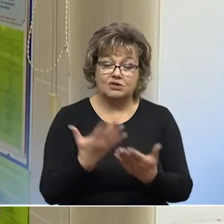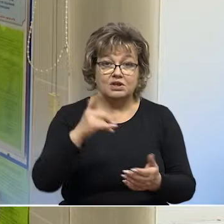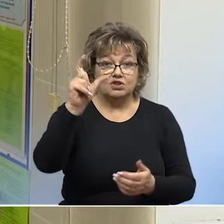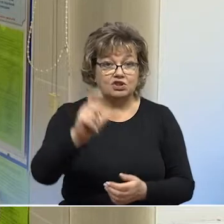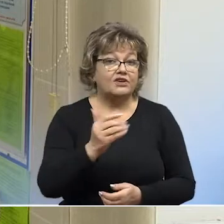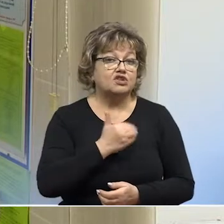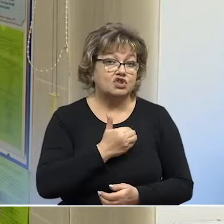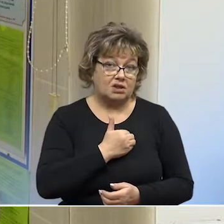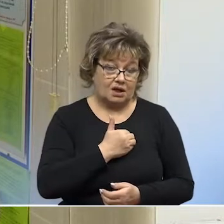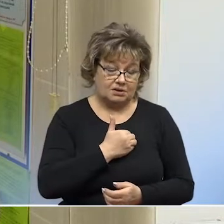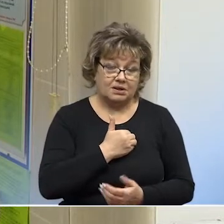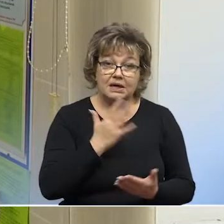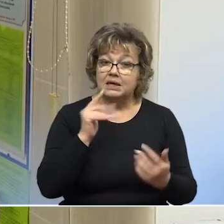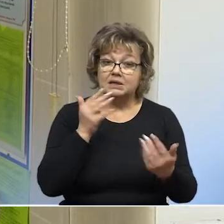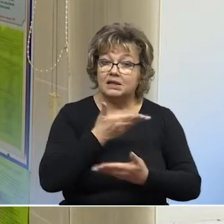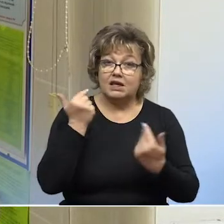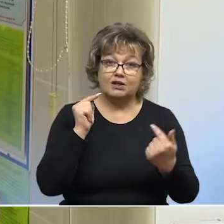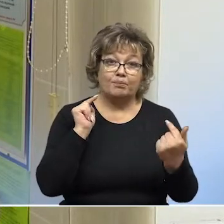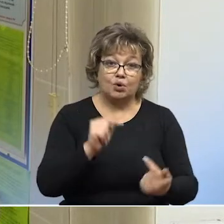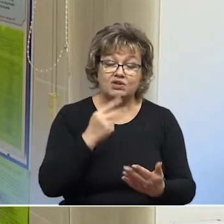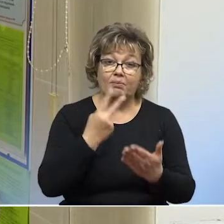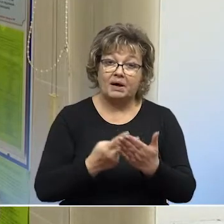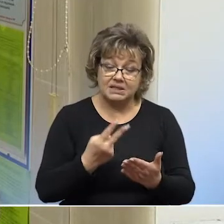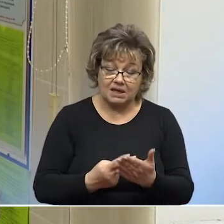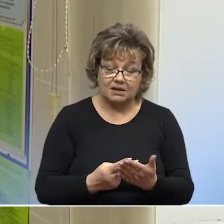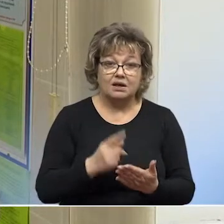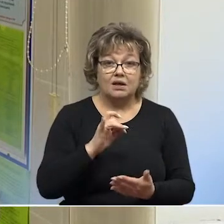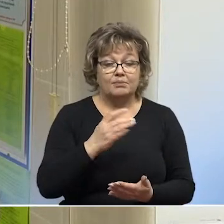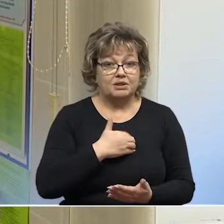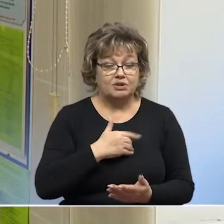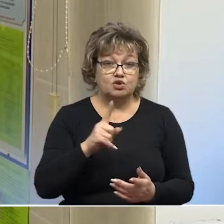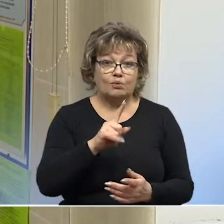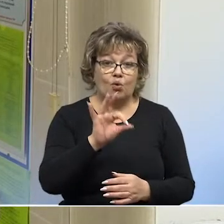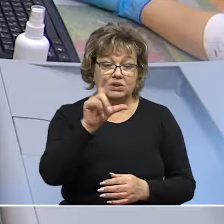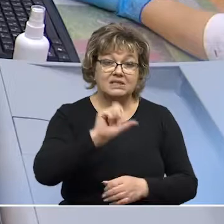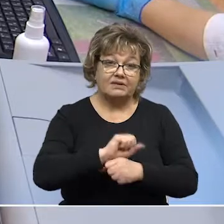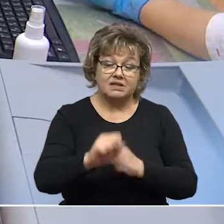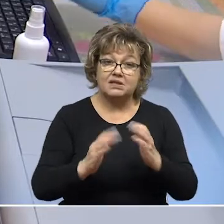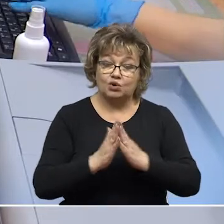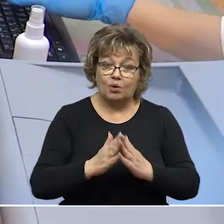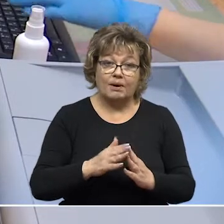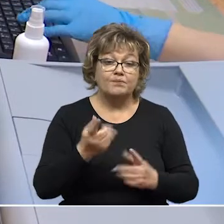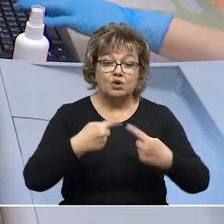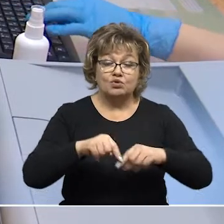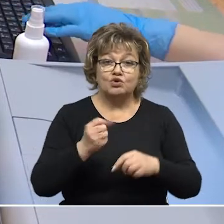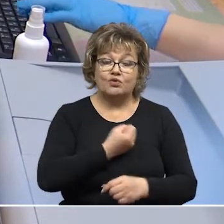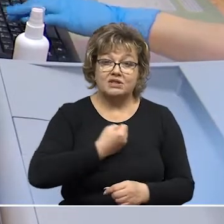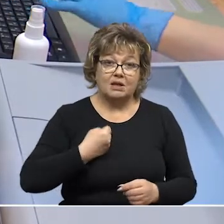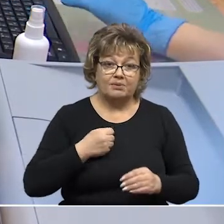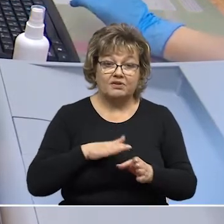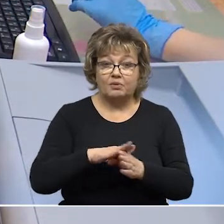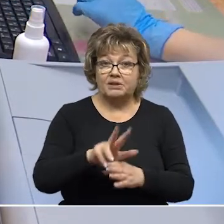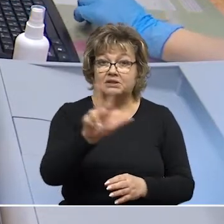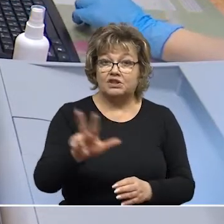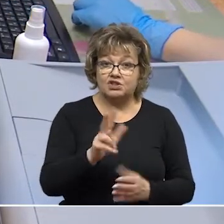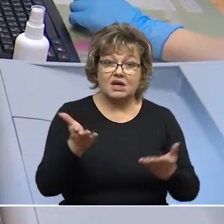если этот человек желает, и у него нет противопоказаний, и предпочтительно, чтобы он оставался дома. Участковые терапевты в кабинете проводят 3